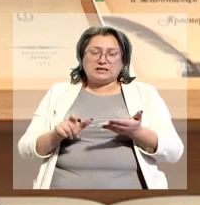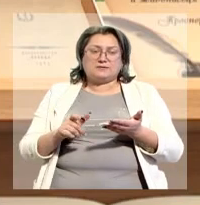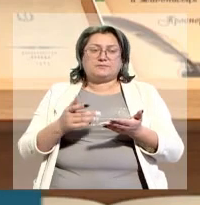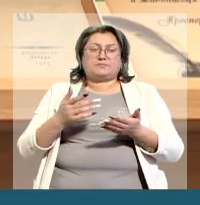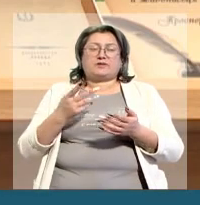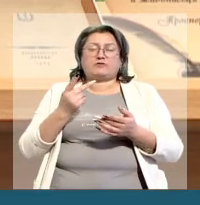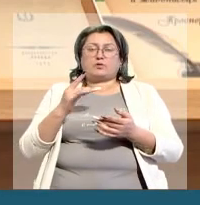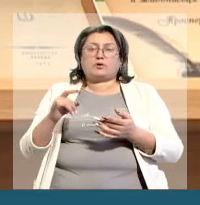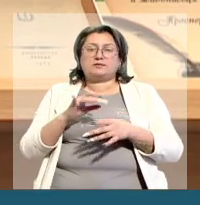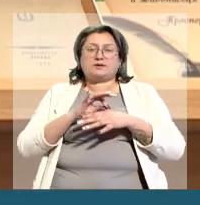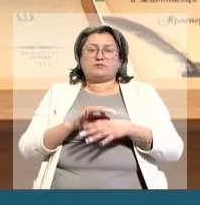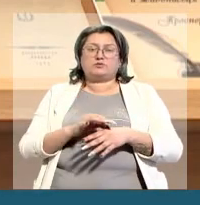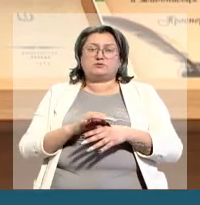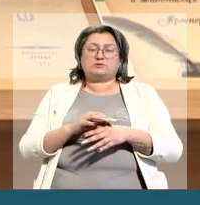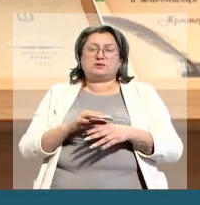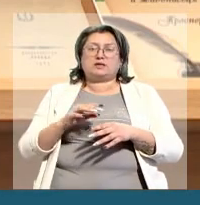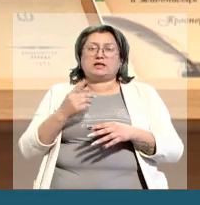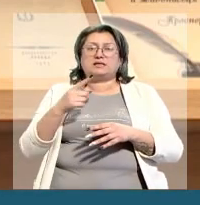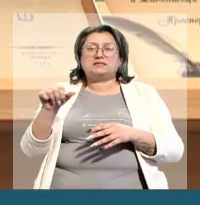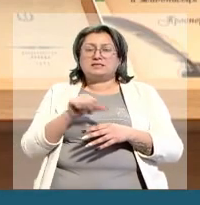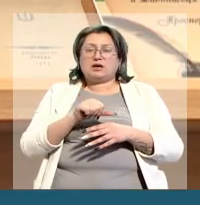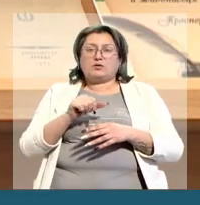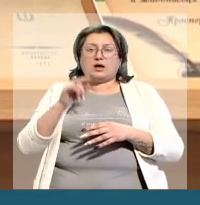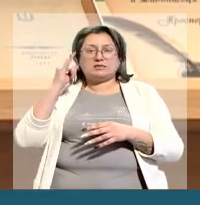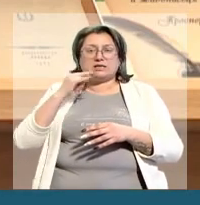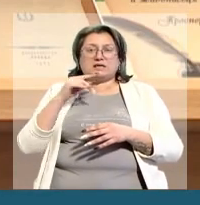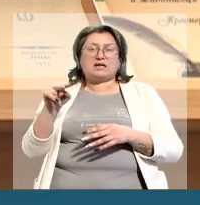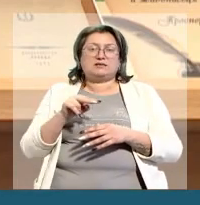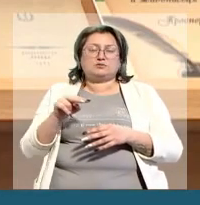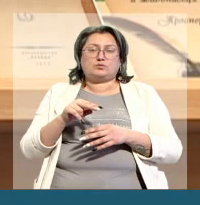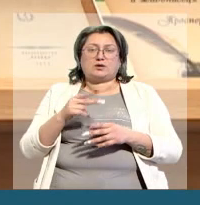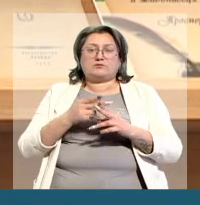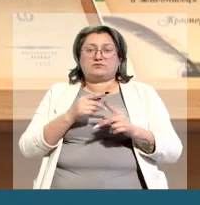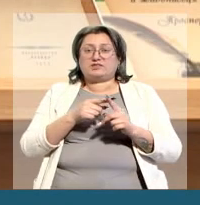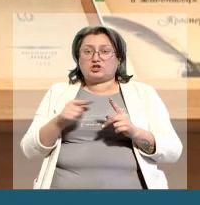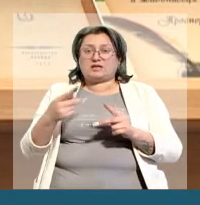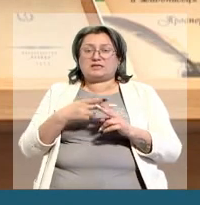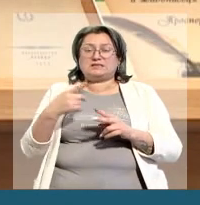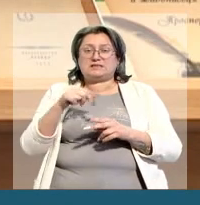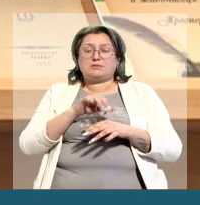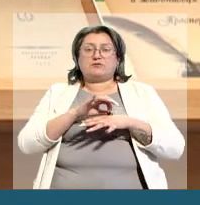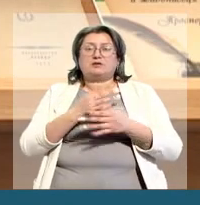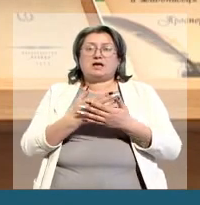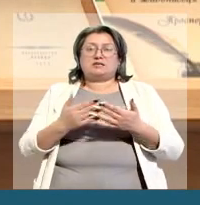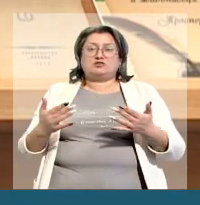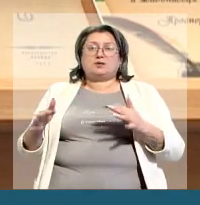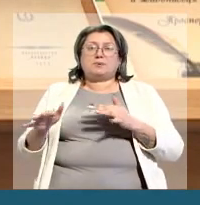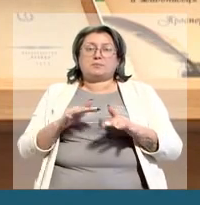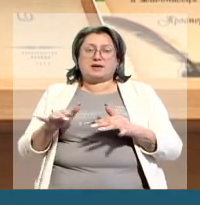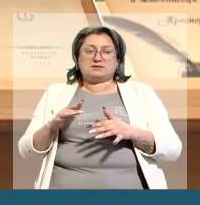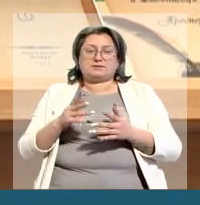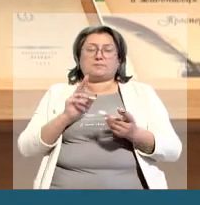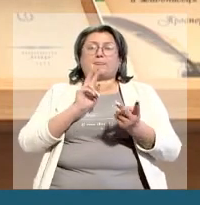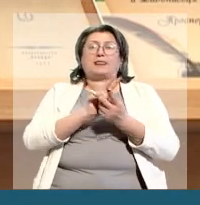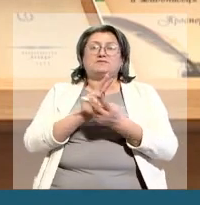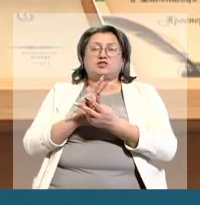әдебиетінің апталығын осымен екінші рет өткізіп отыр. Апталық аясында түрлі шаралар жүзеге асырылды. Танымал ақын жазушылармен кездесу өткізіп,